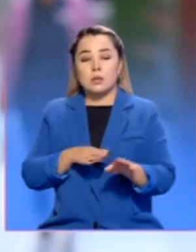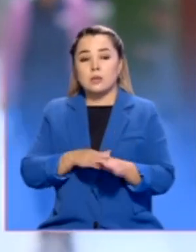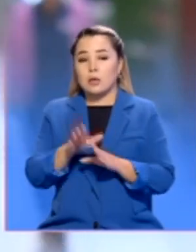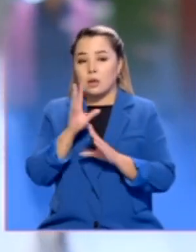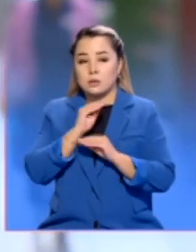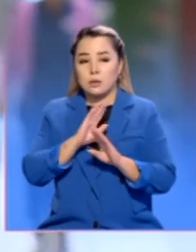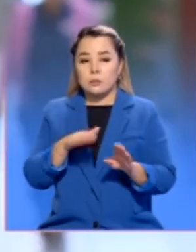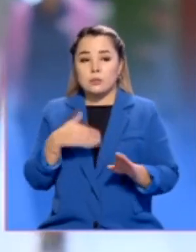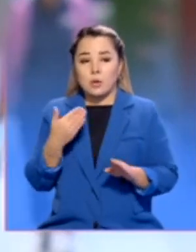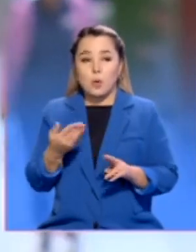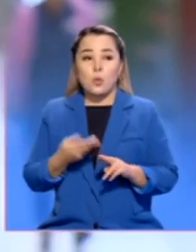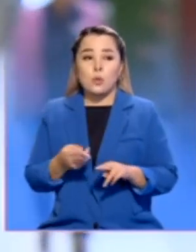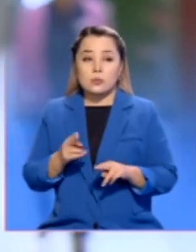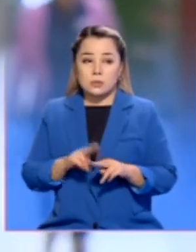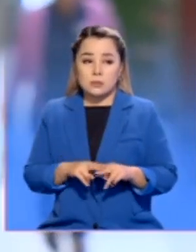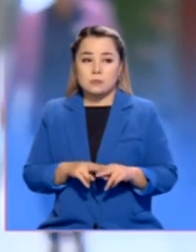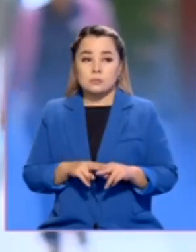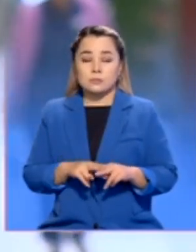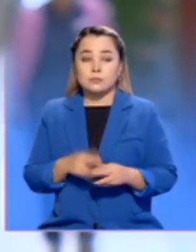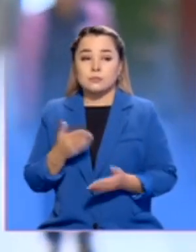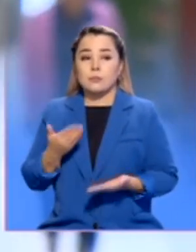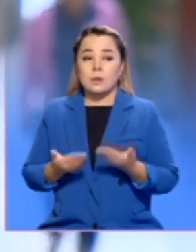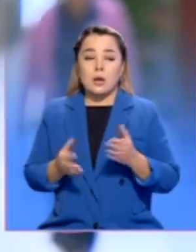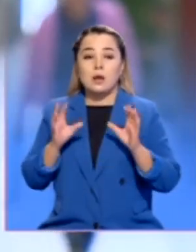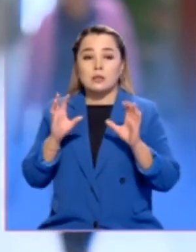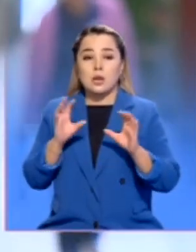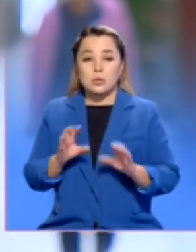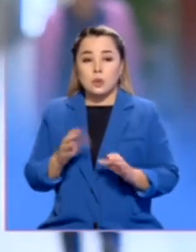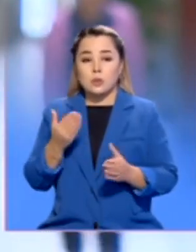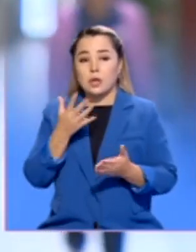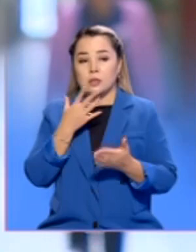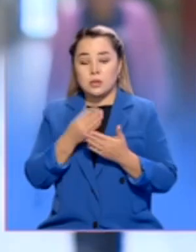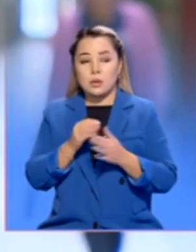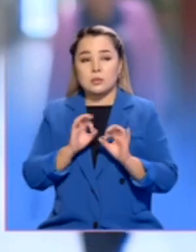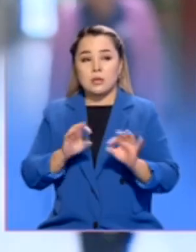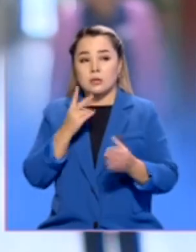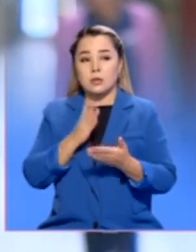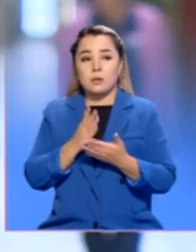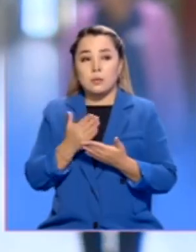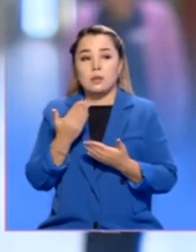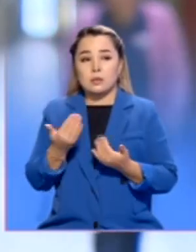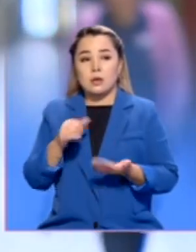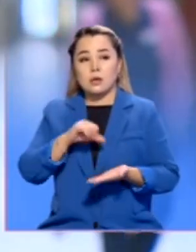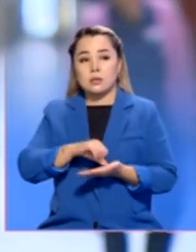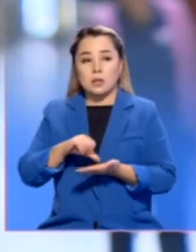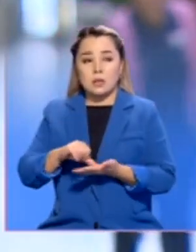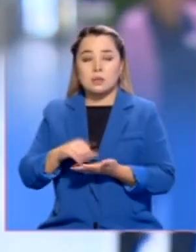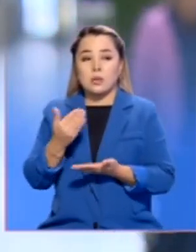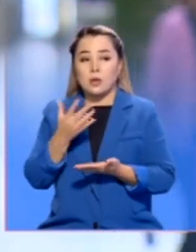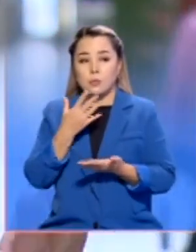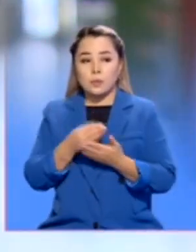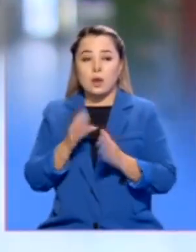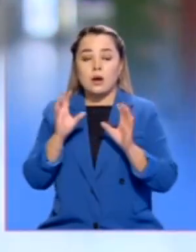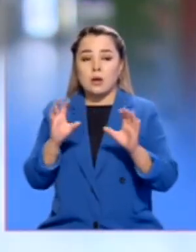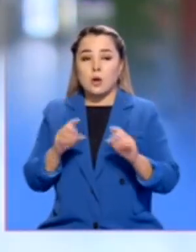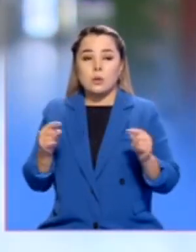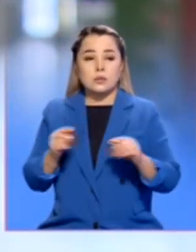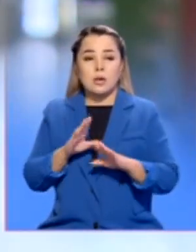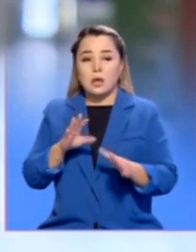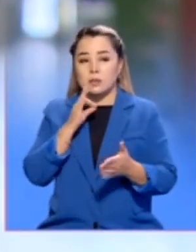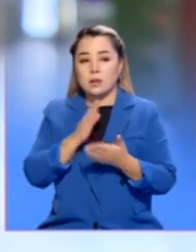қалды. Міне осыны егер де конституциялық сот болған кезде айтар еді, мына қабылданған заңдарыңыз сіз конституцияға сәйкес